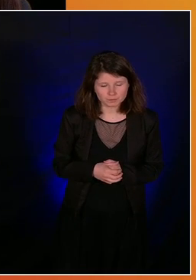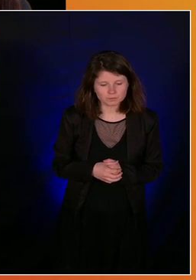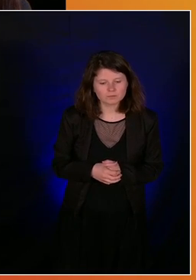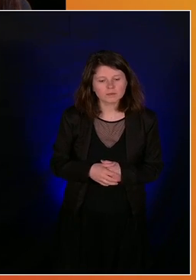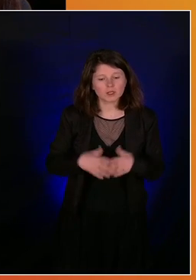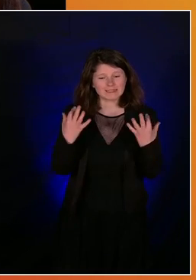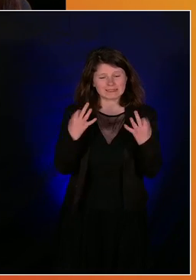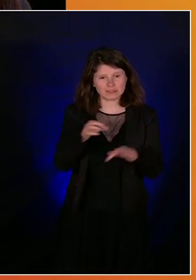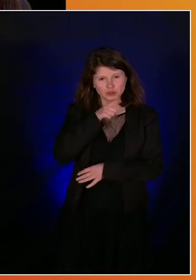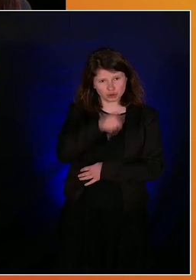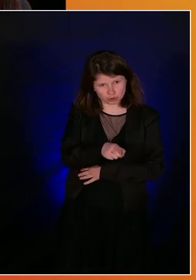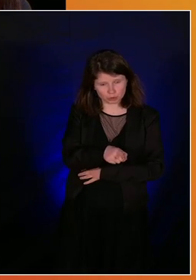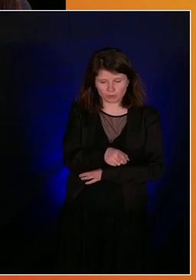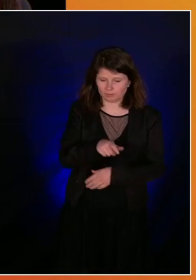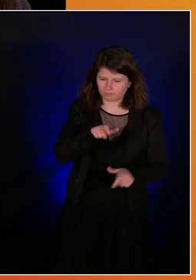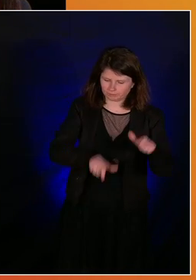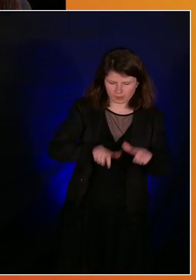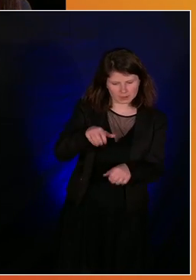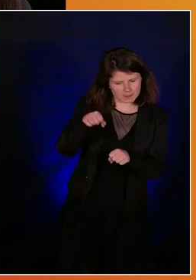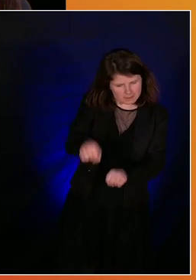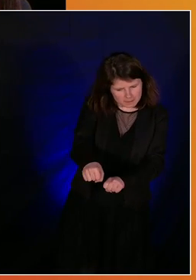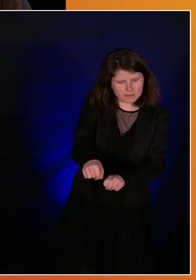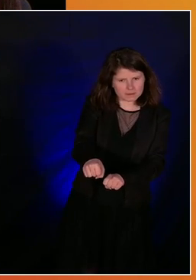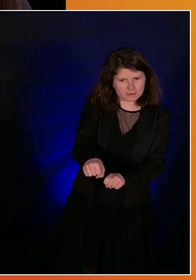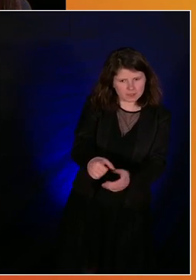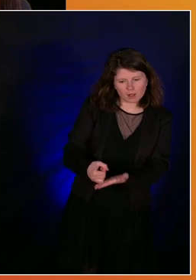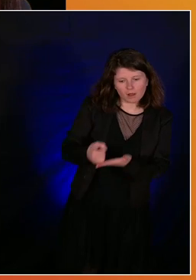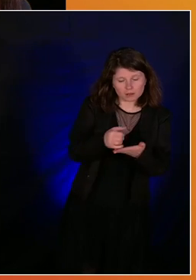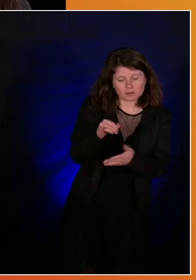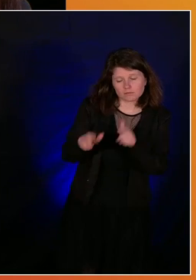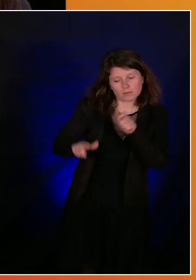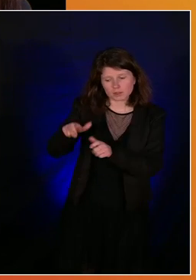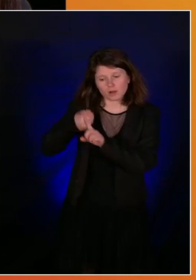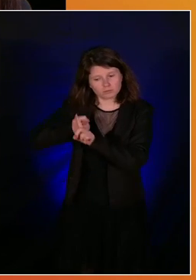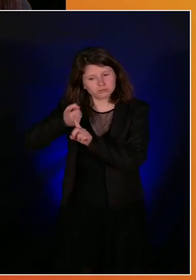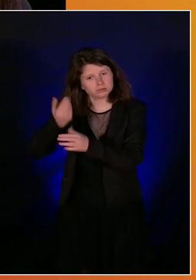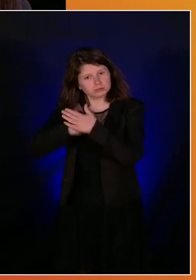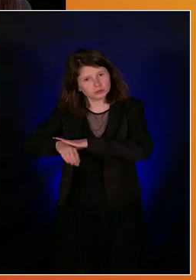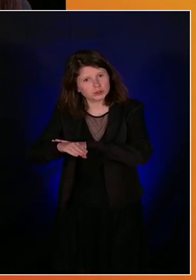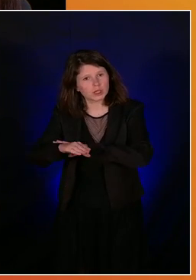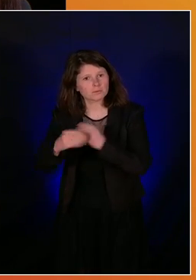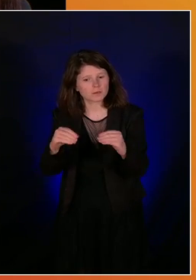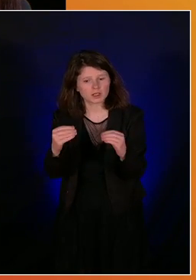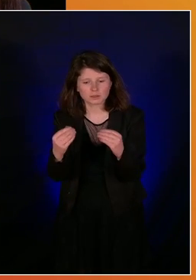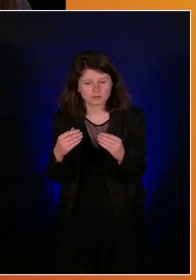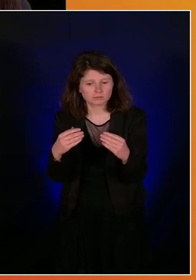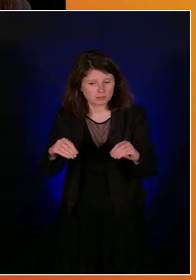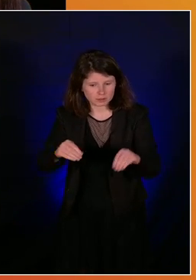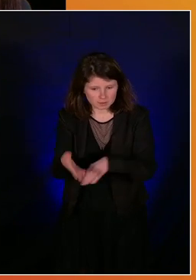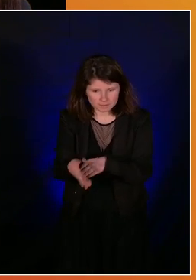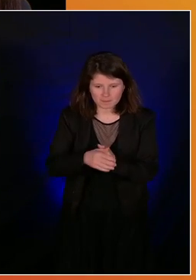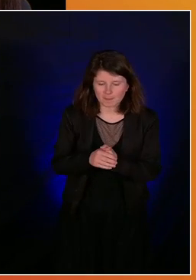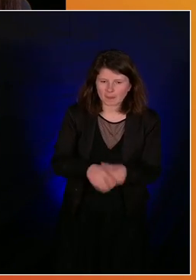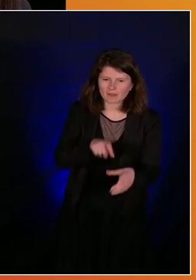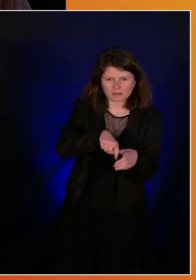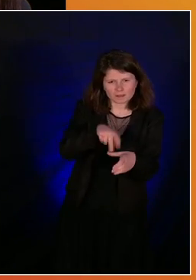grève avec l'aide des militants de Monoprix de l'US commerce de Paris du syndicat des postaux de Paris du syndicat des